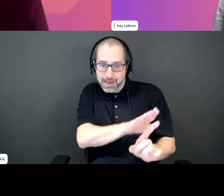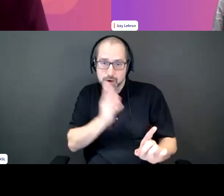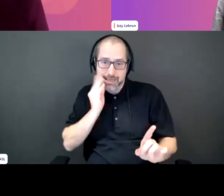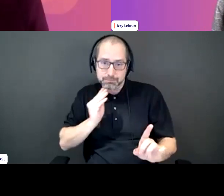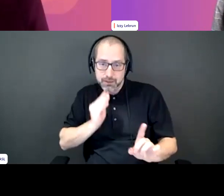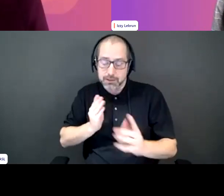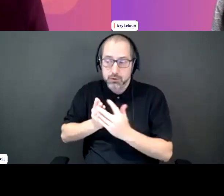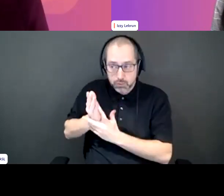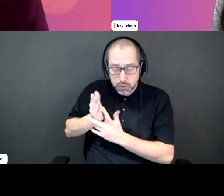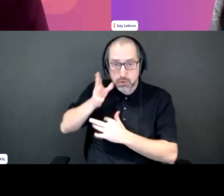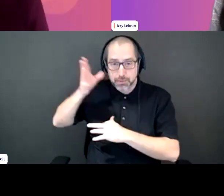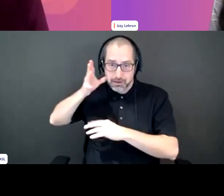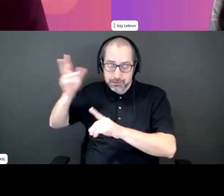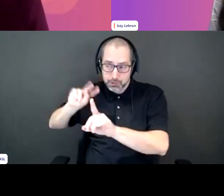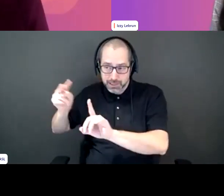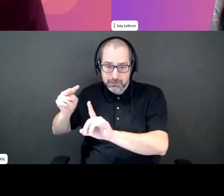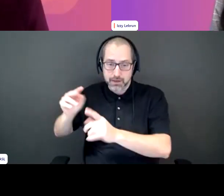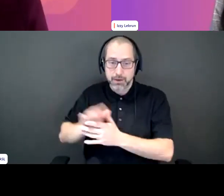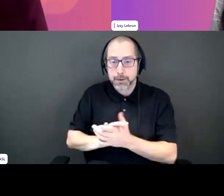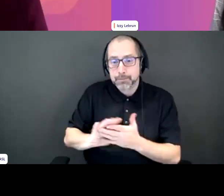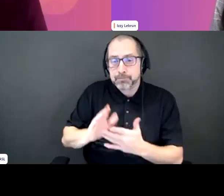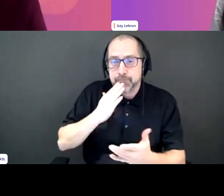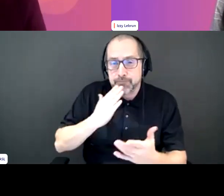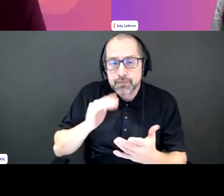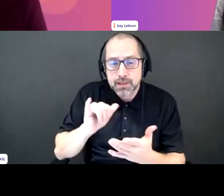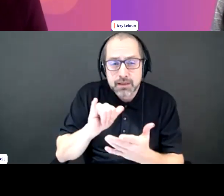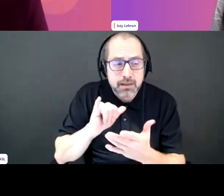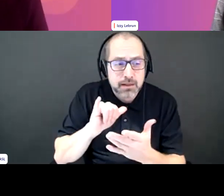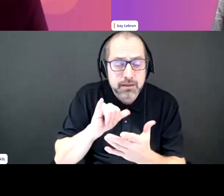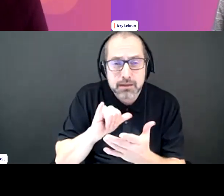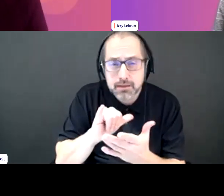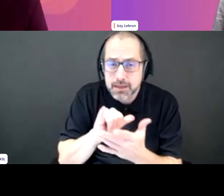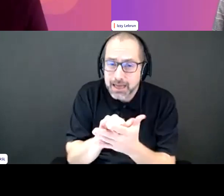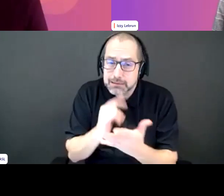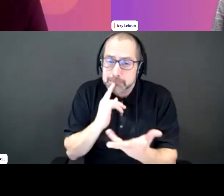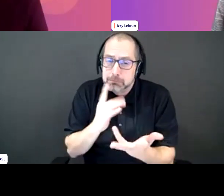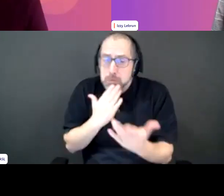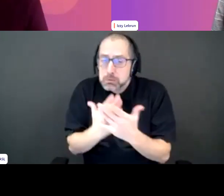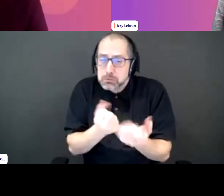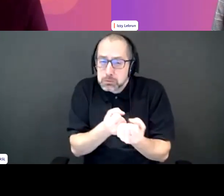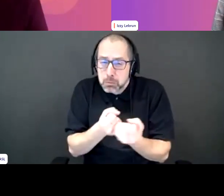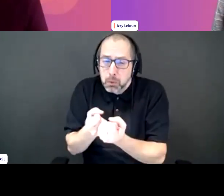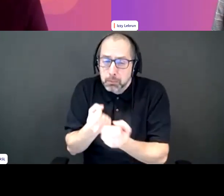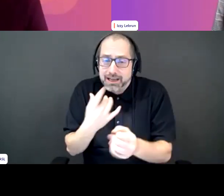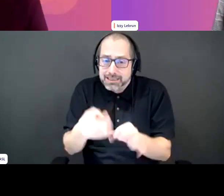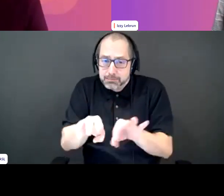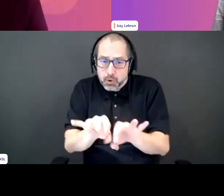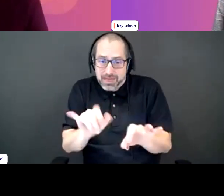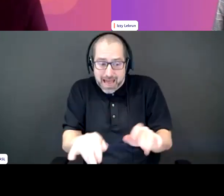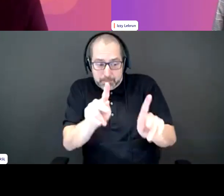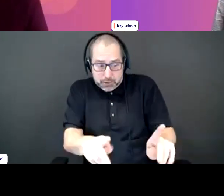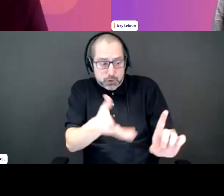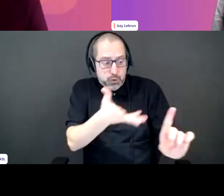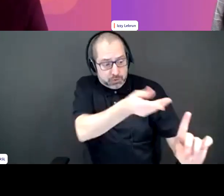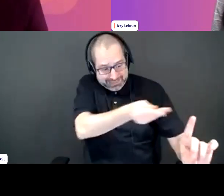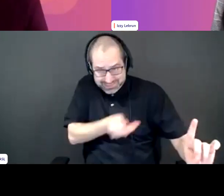de parler de leurs offres expériences humaines et bien que ce soit fait avec la meilleure intention il est important que la personne qui représente